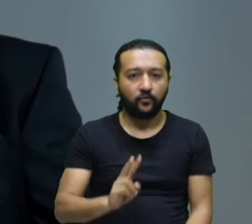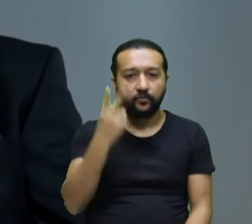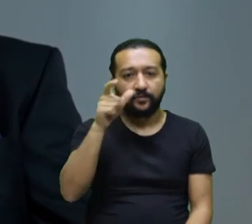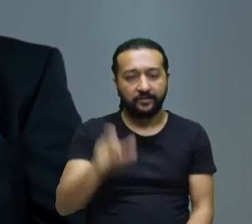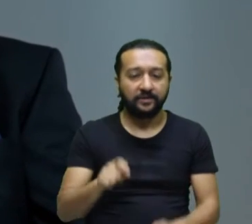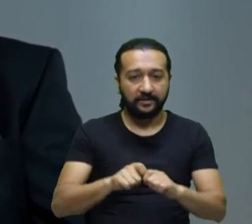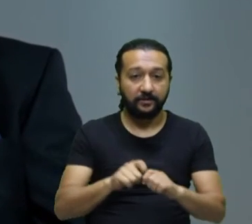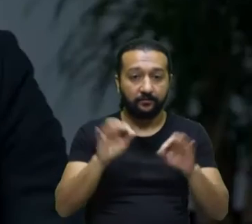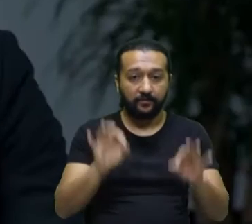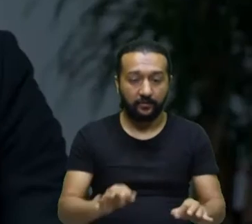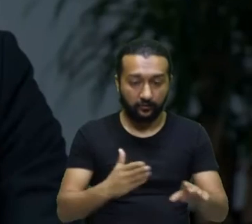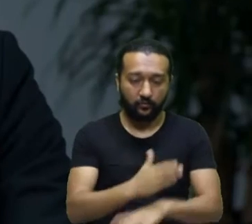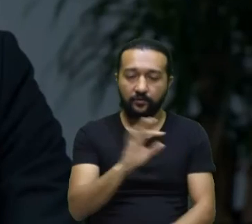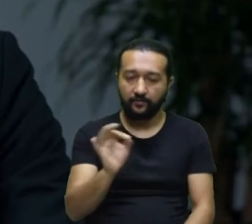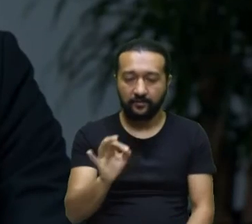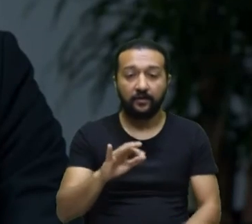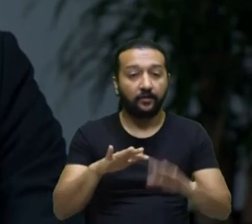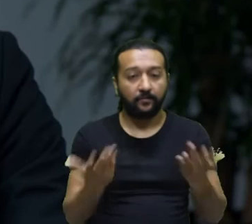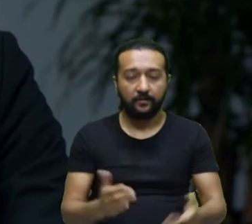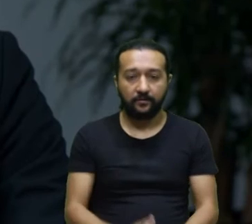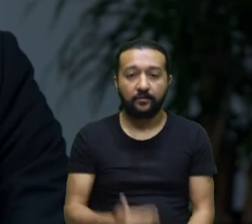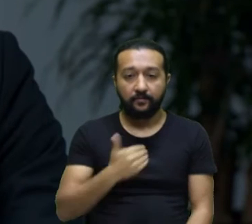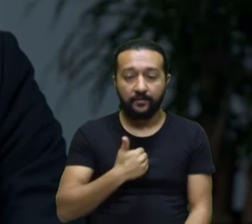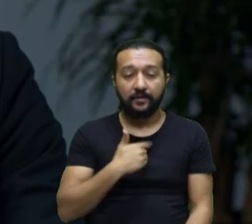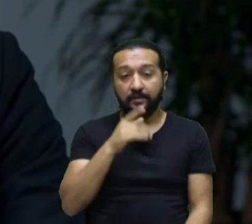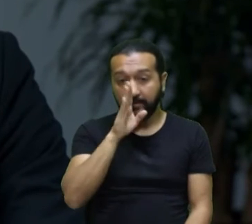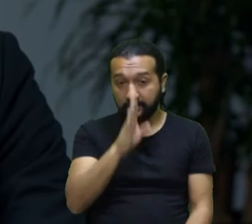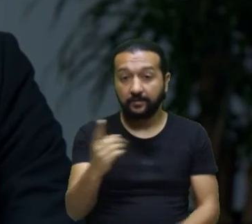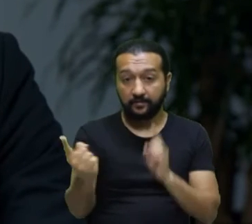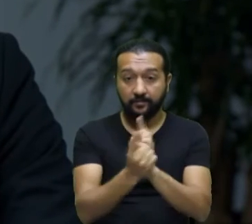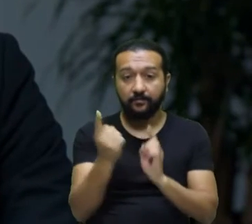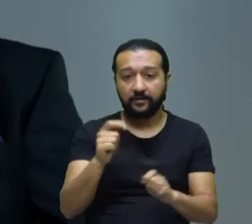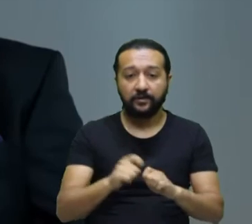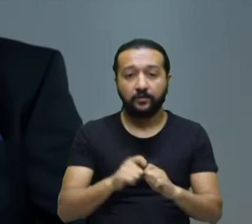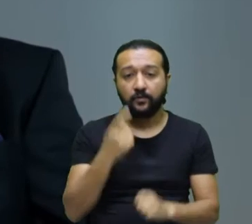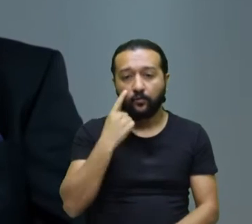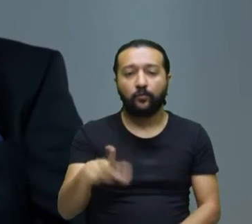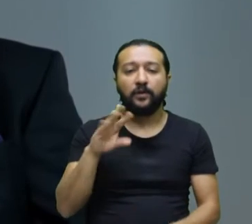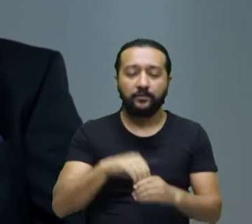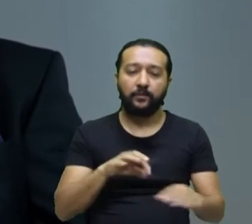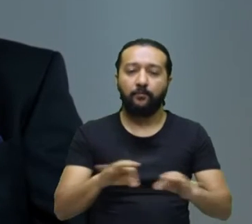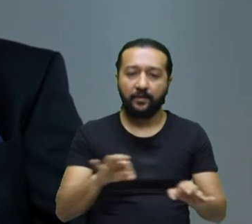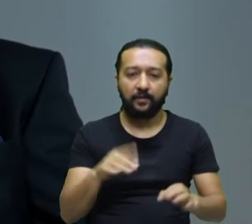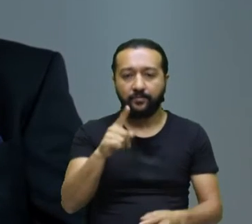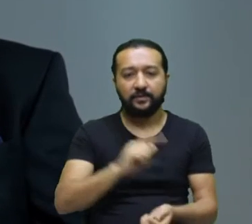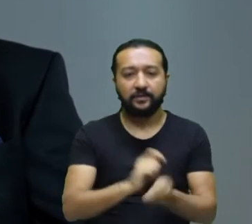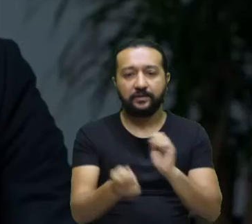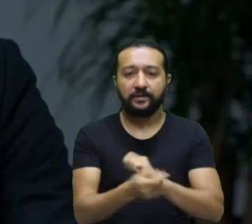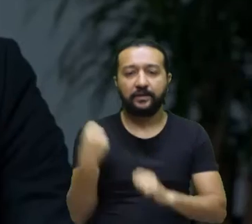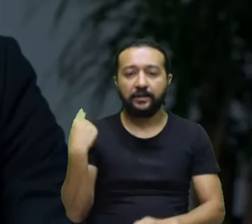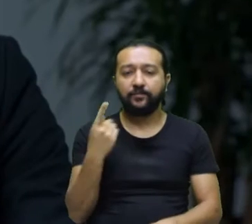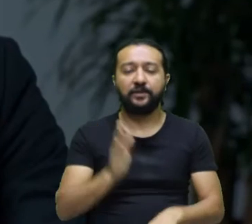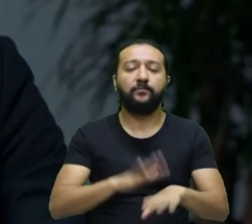Sürpriz bir hareketlilik olduğu doğru. Ama beni direkt etkileyen bir adım görmediğim için planlarımda revizyona